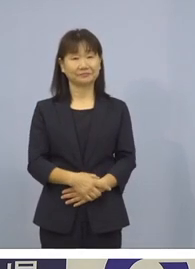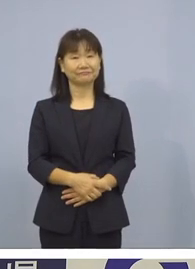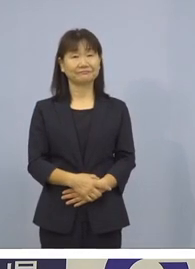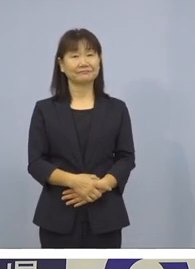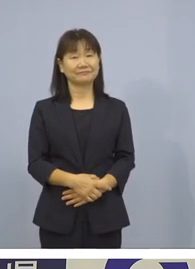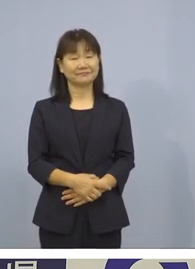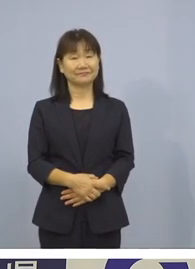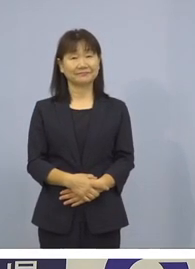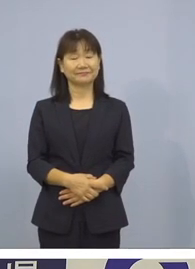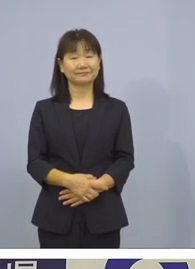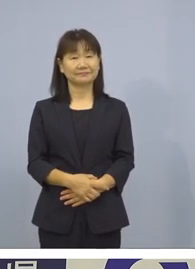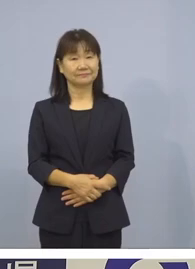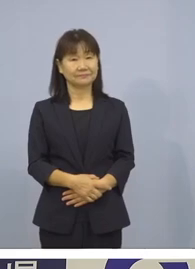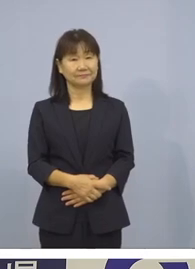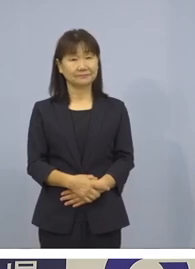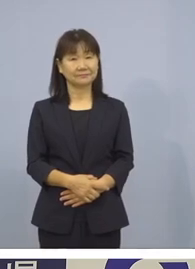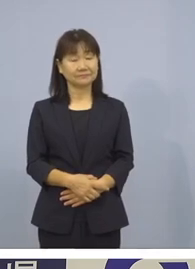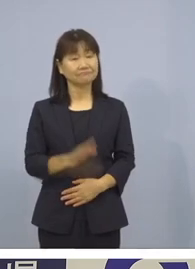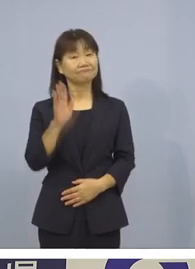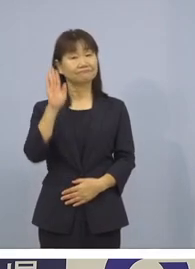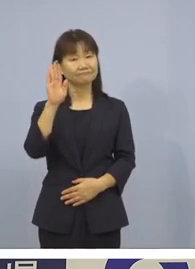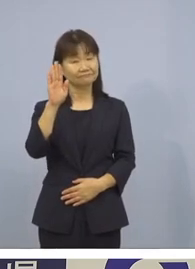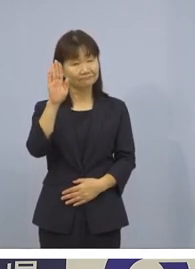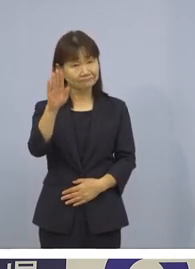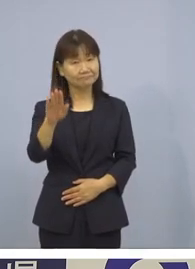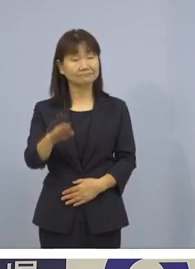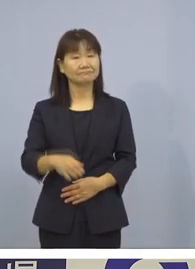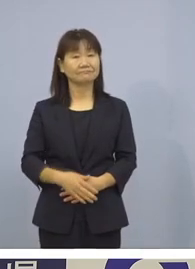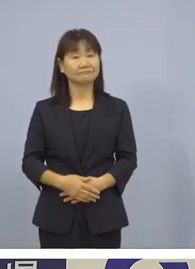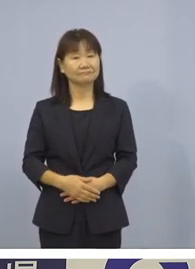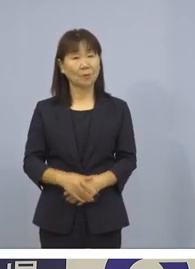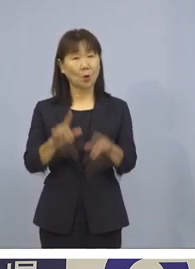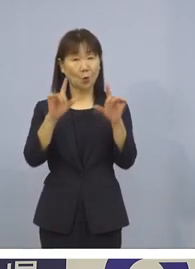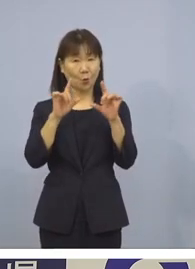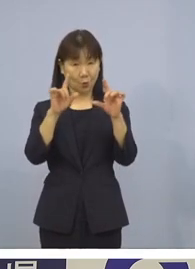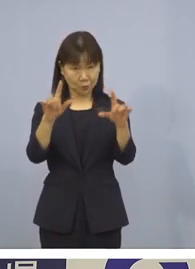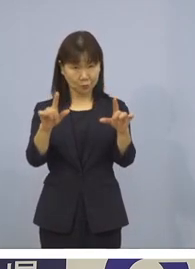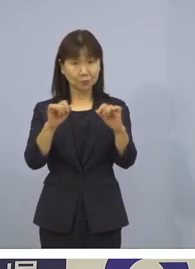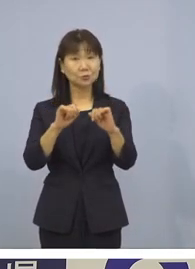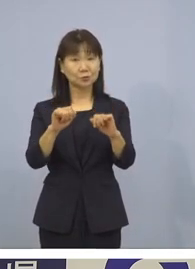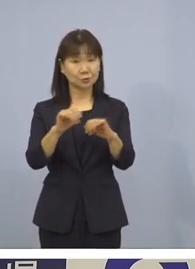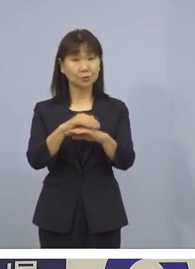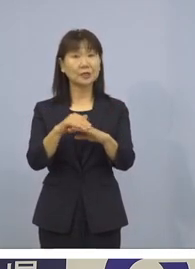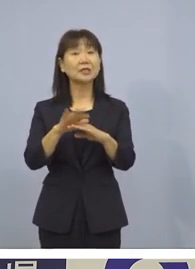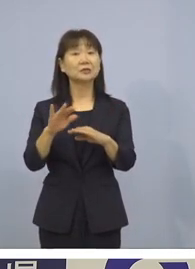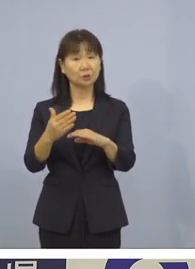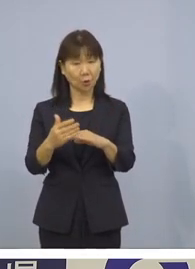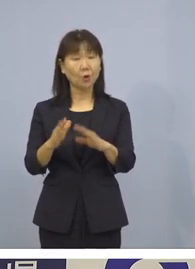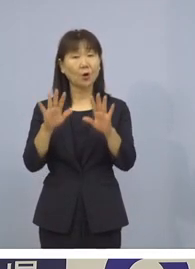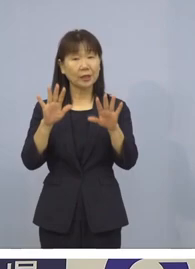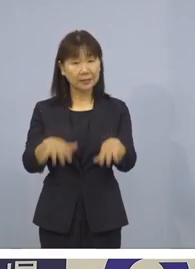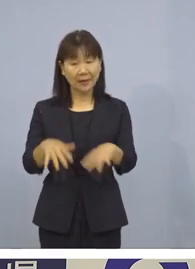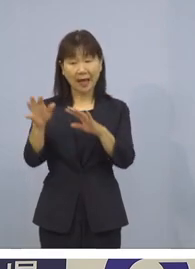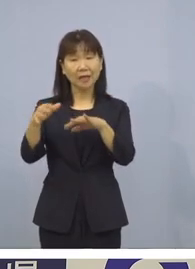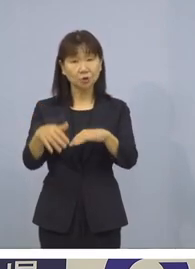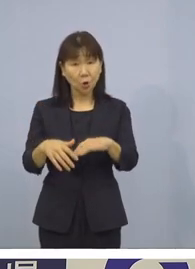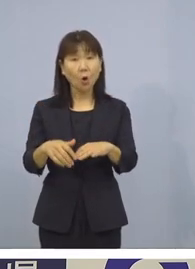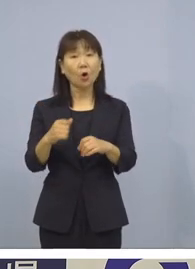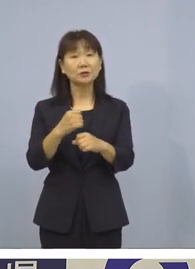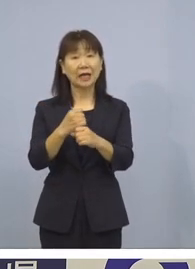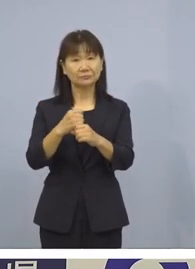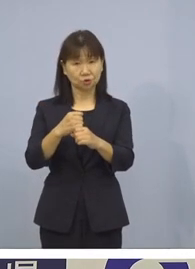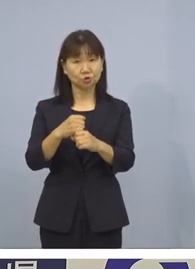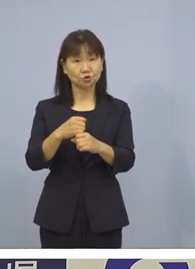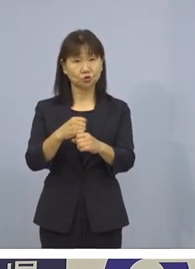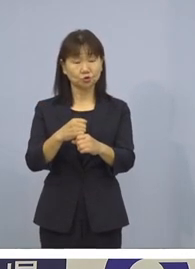またこれもまたいずれ ご報告しますが、今、まあ、農産物輸出がおかげさまで